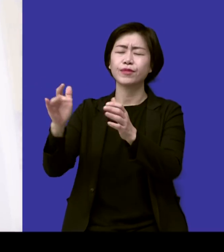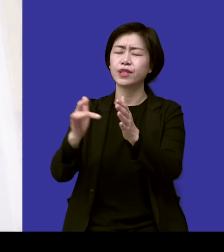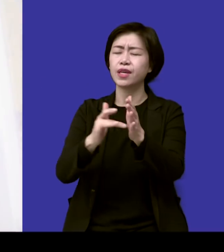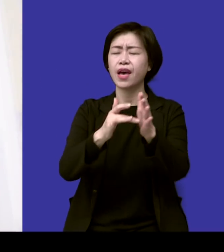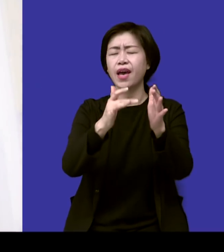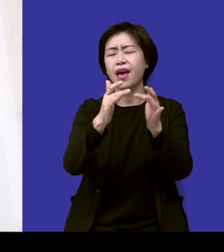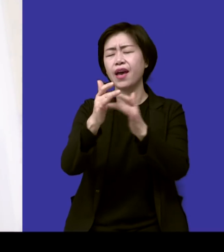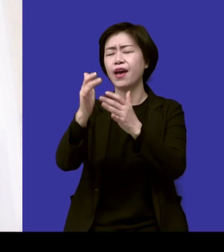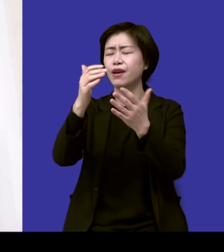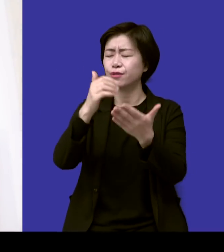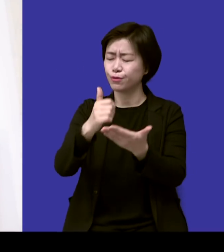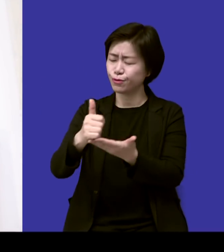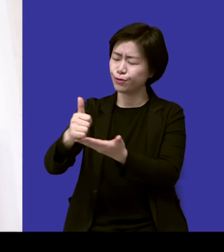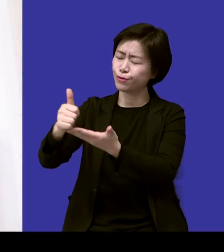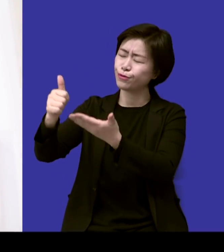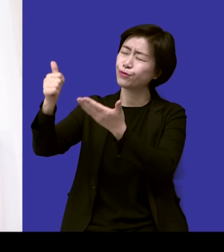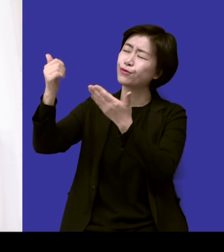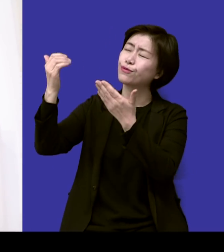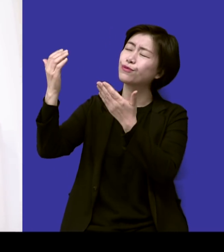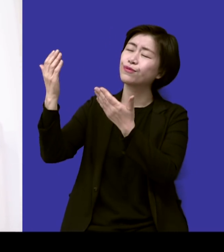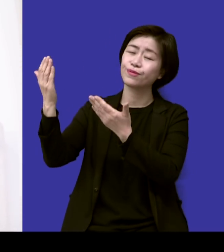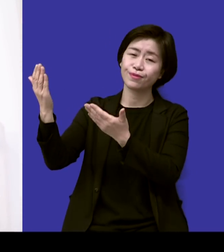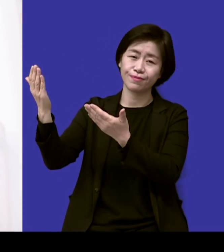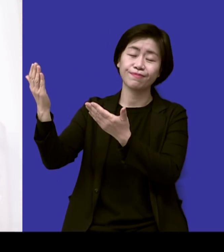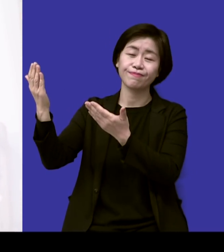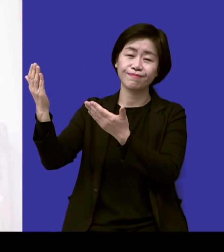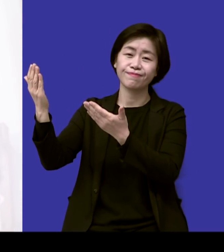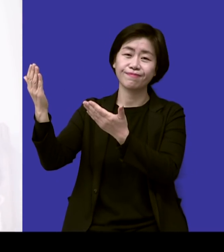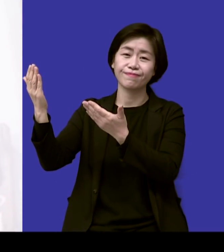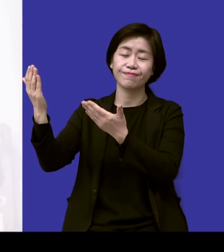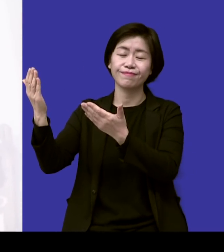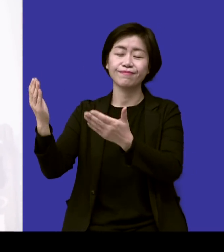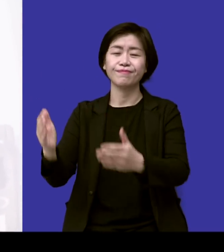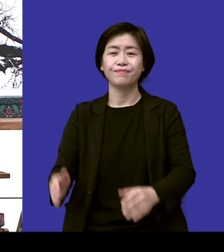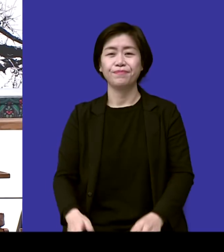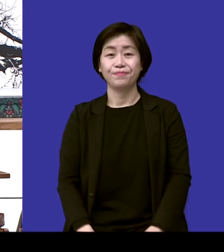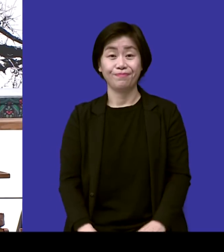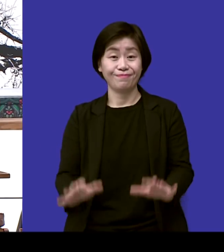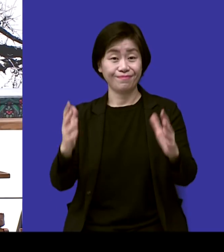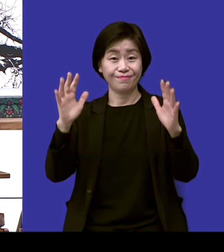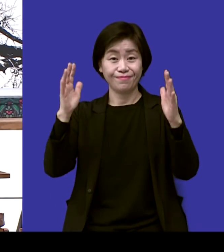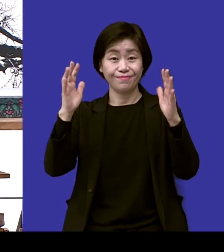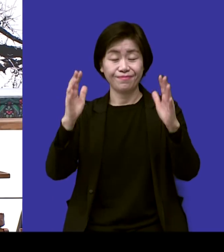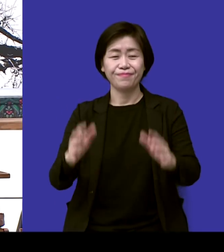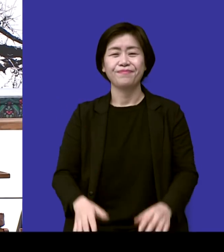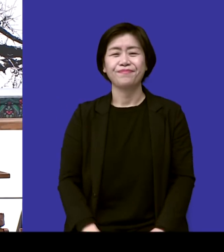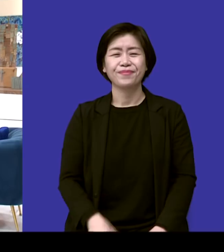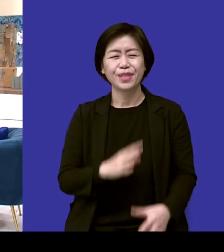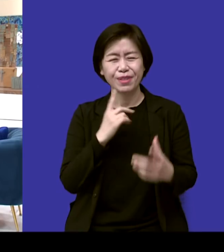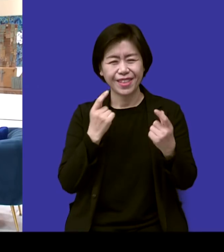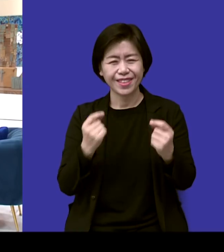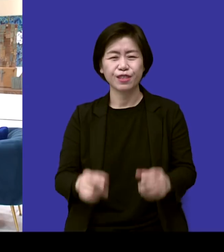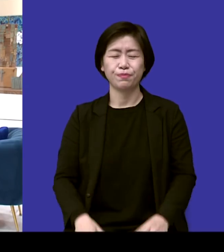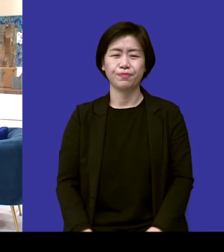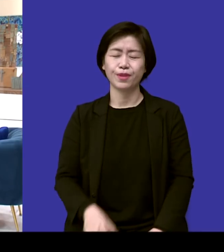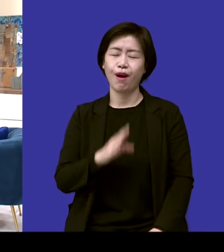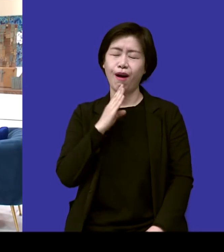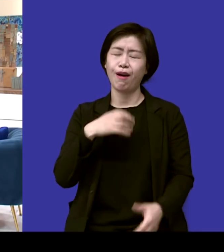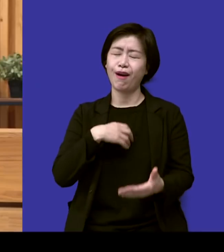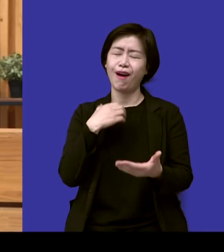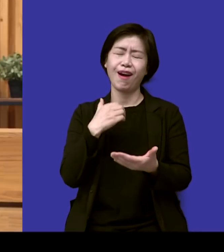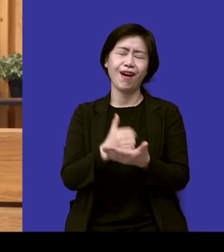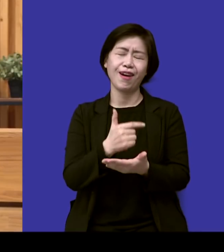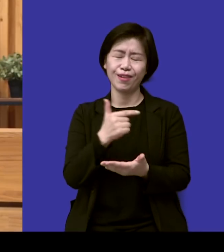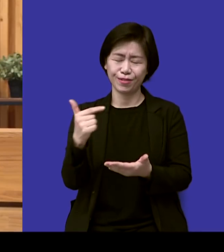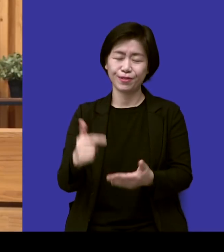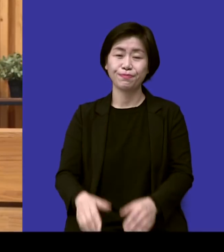사랑 예수. 아멘. 아, 감동입니다.